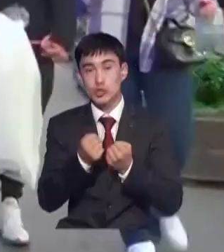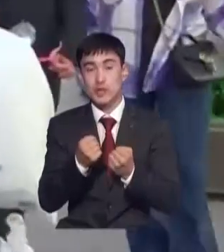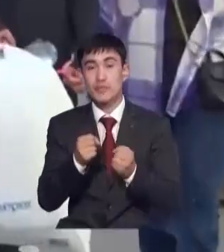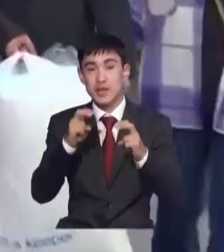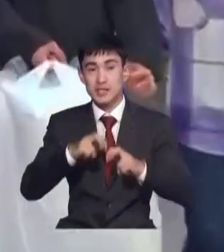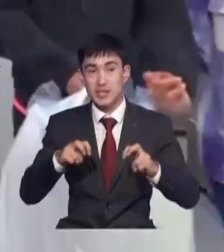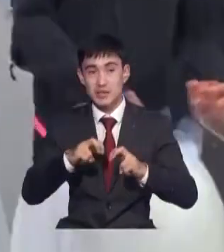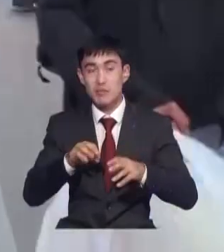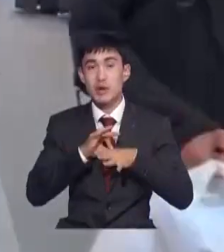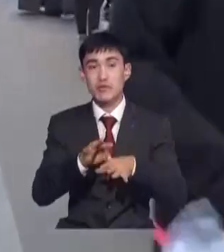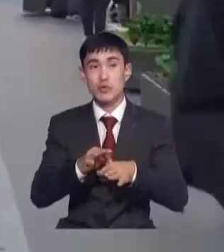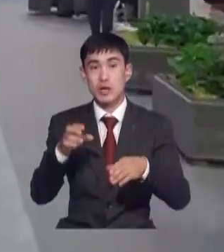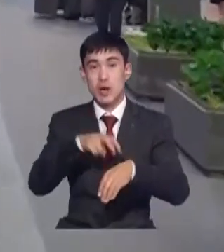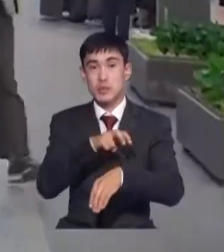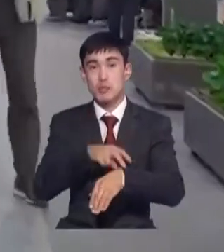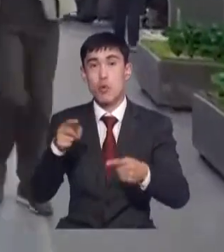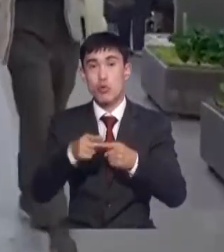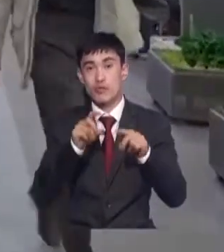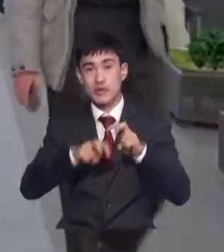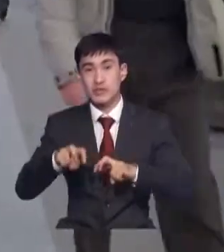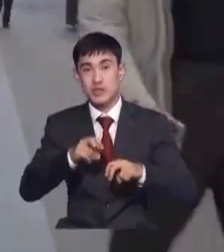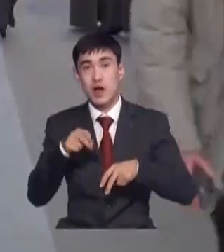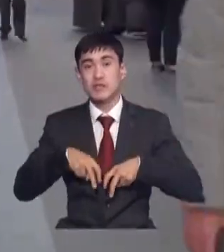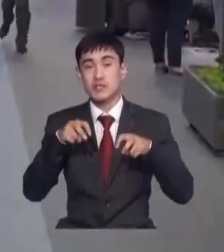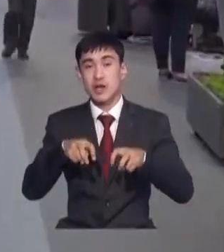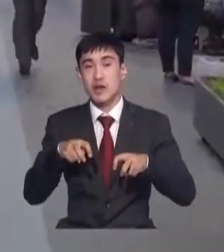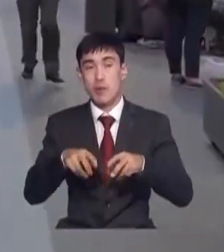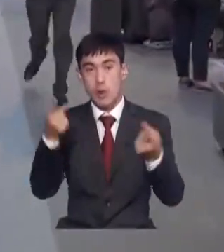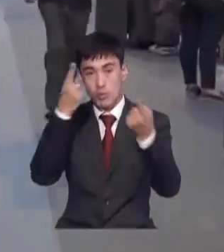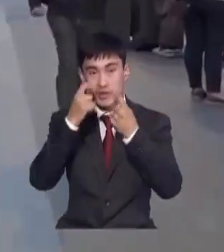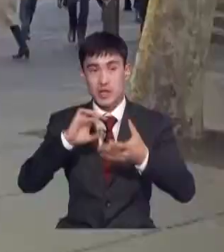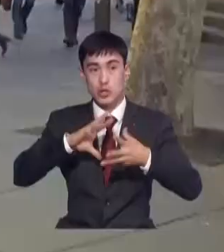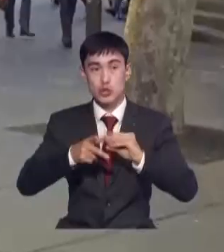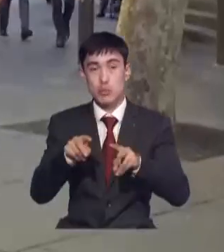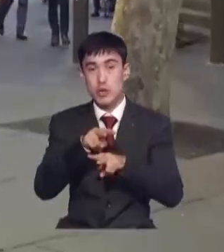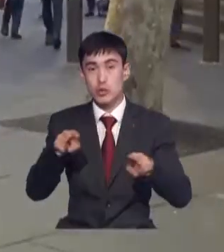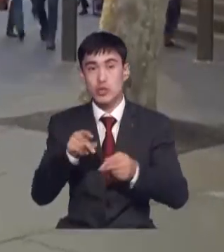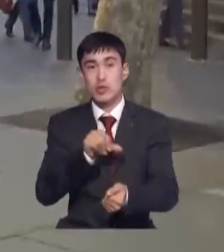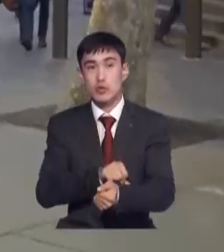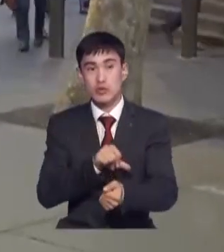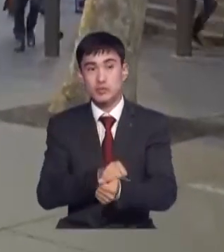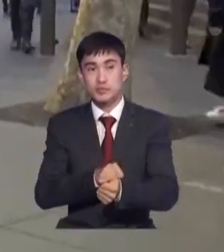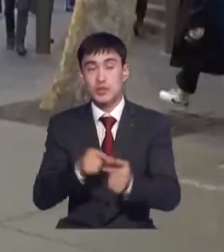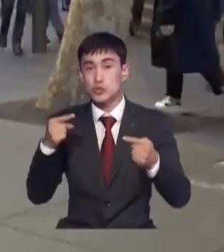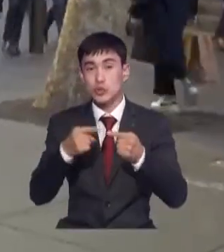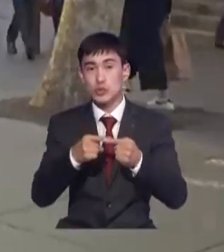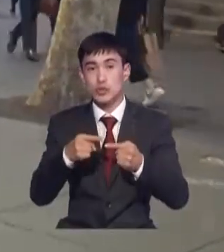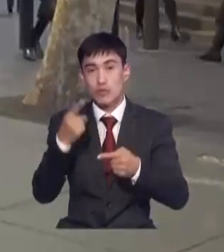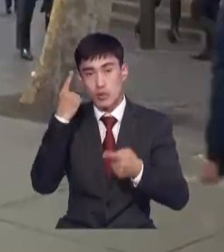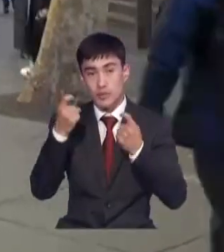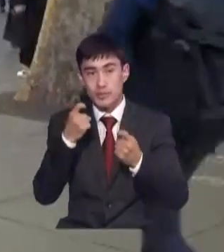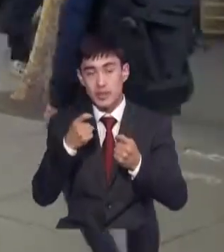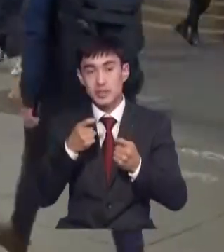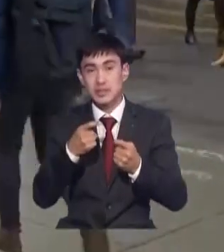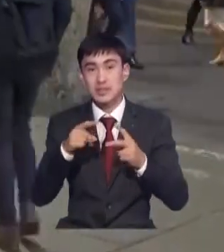рамках исследования, проведенного комиссией по уголовной разведке Австралии, которая опубликовала отчет о мониторинге наркотиков в сточных водах. Согласно